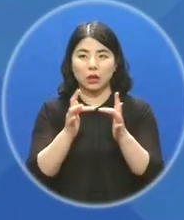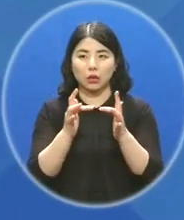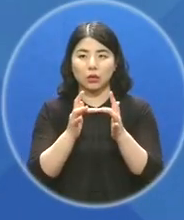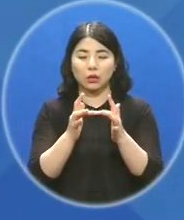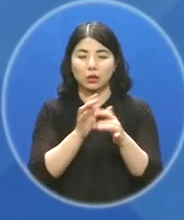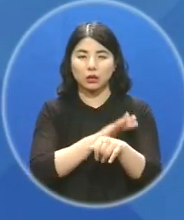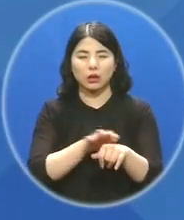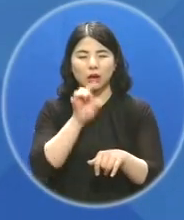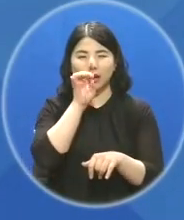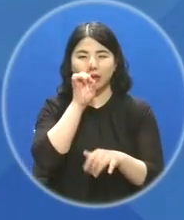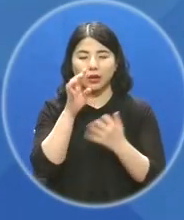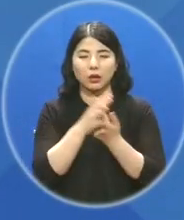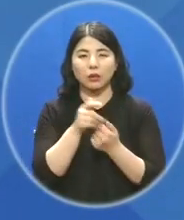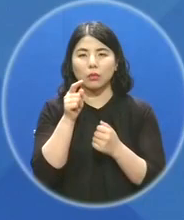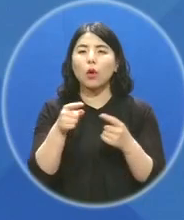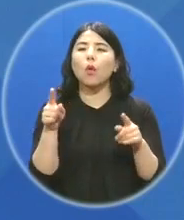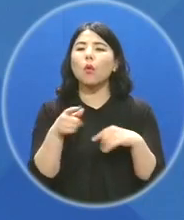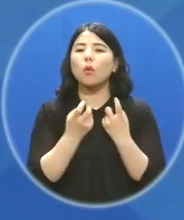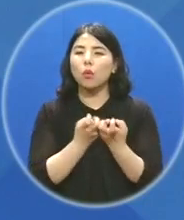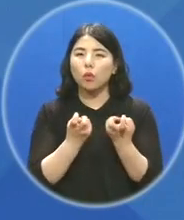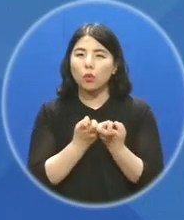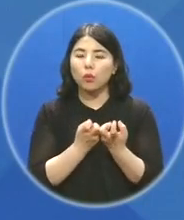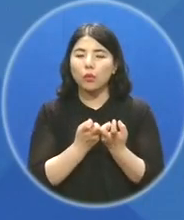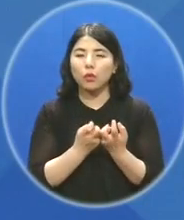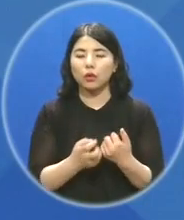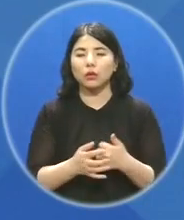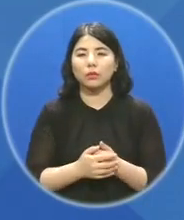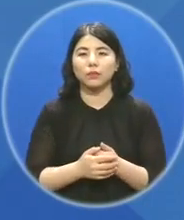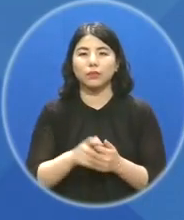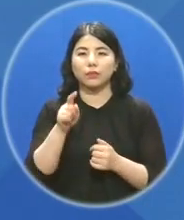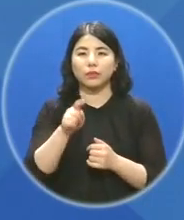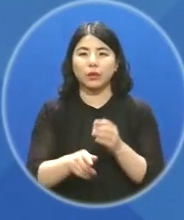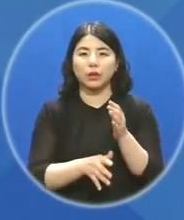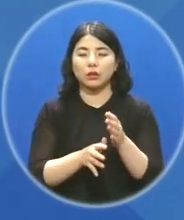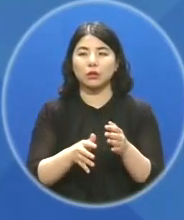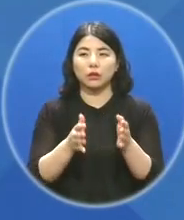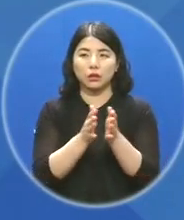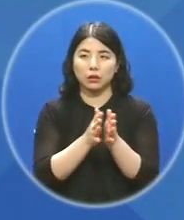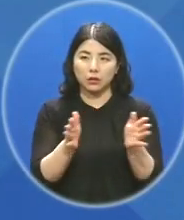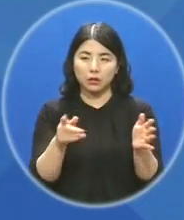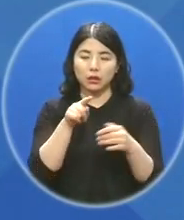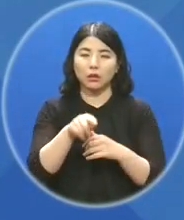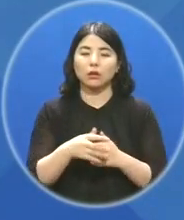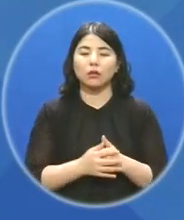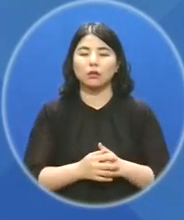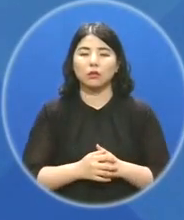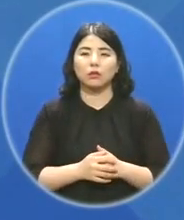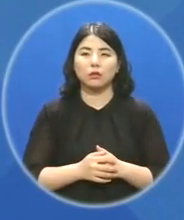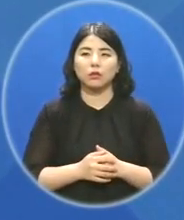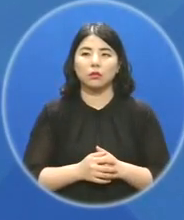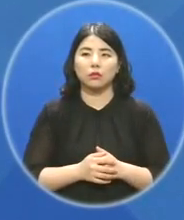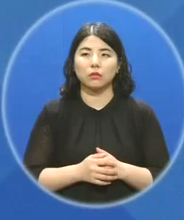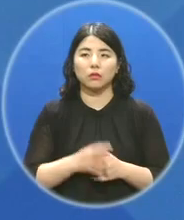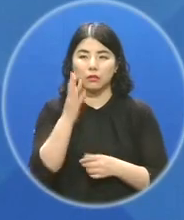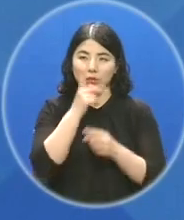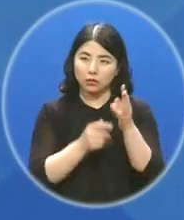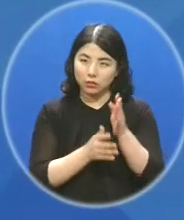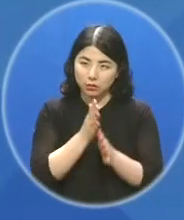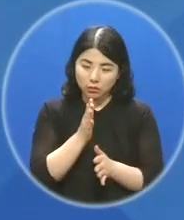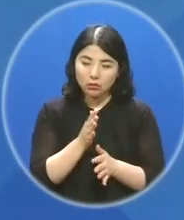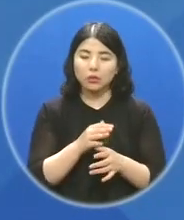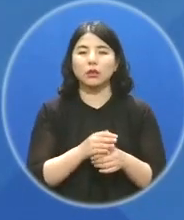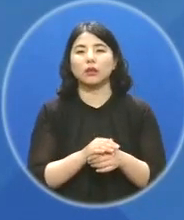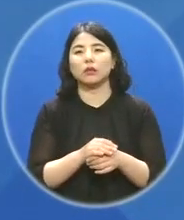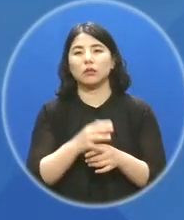잘 작동이 안 돼요. 그래서 그런 걸 어떻게 할지. 그러한 시작이 한번 청주시에나